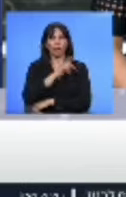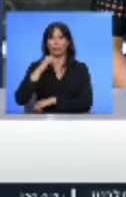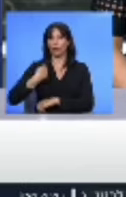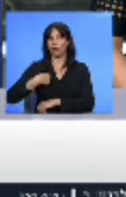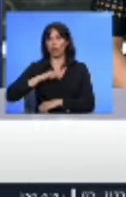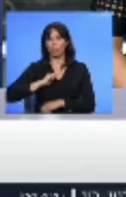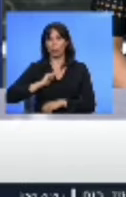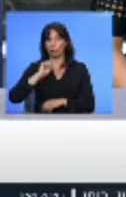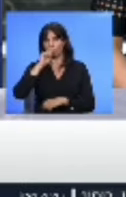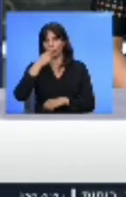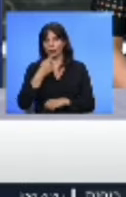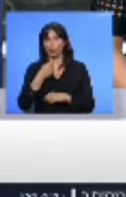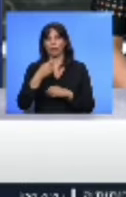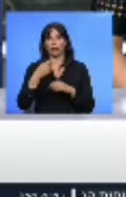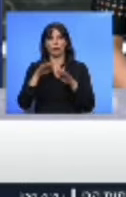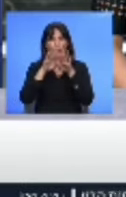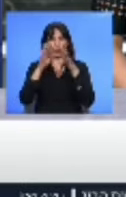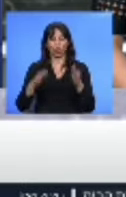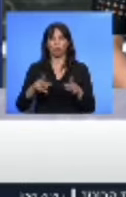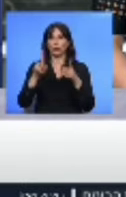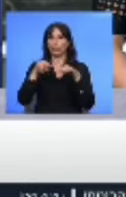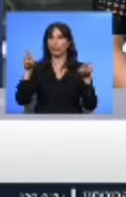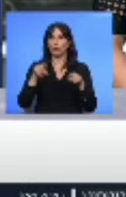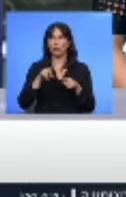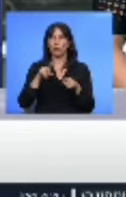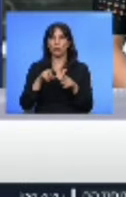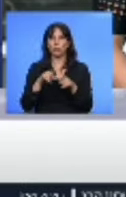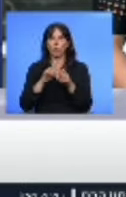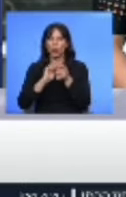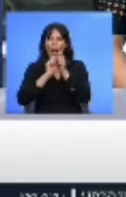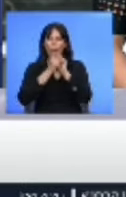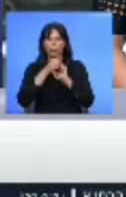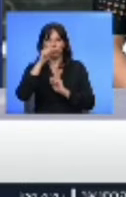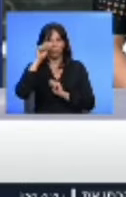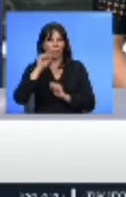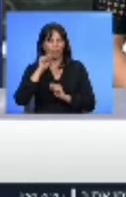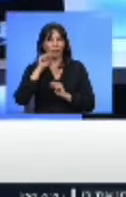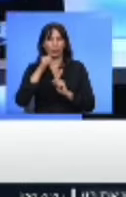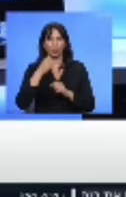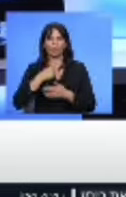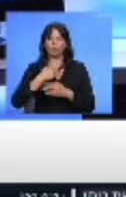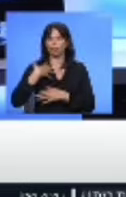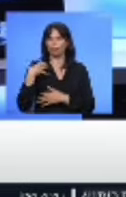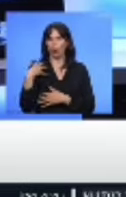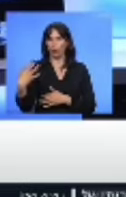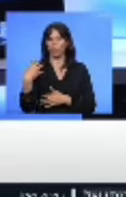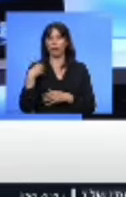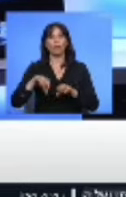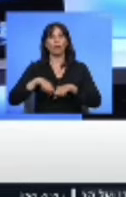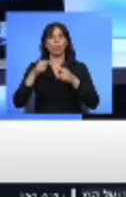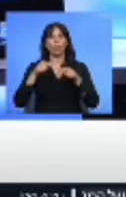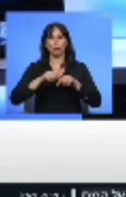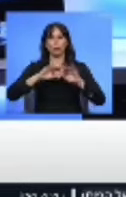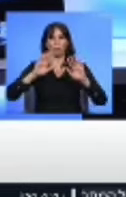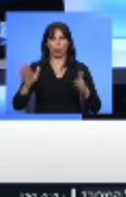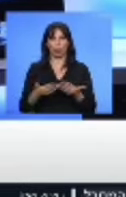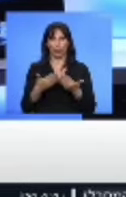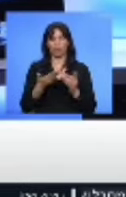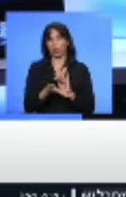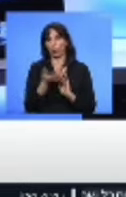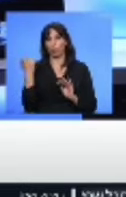לאיסור הלבנת הון ייכנסו לעומק העניין חזק יותר ומהר יותר, ויפרקו אותם מהר, ולא רק שיפרקו וחלטו להם את הכספים, אלא